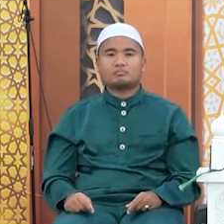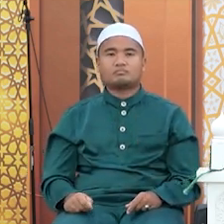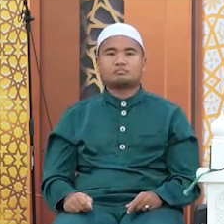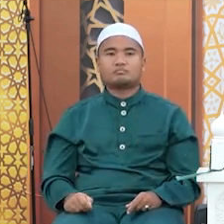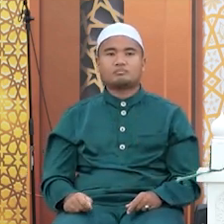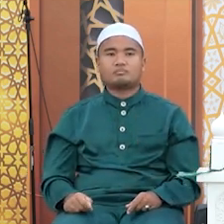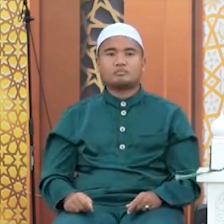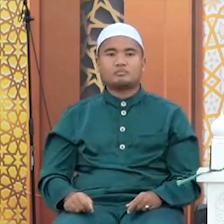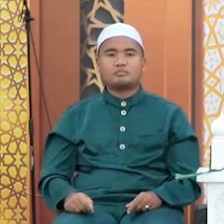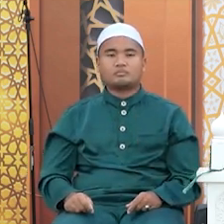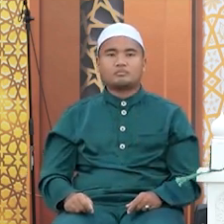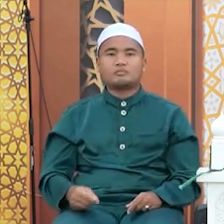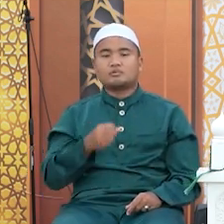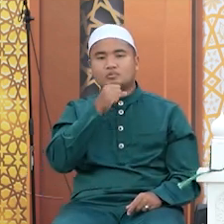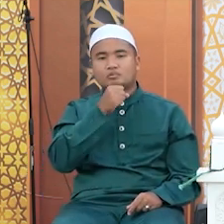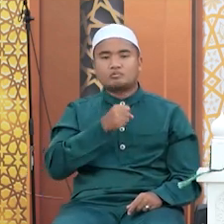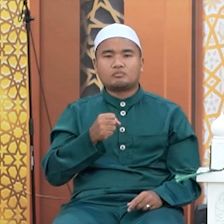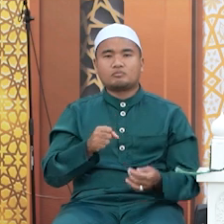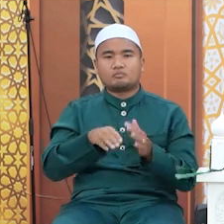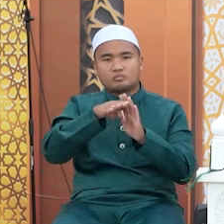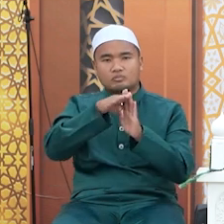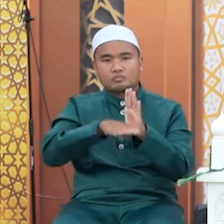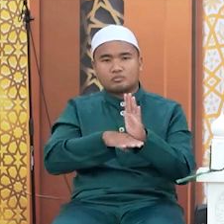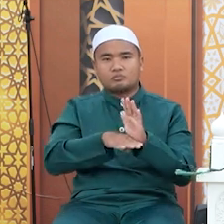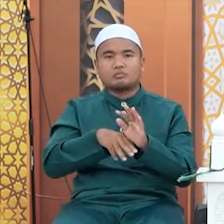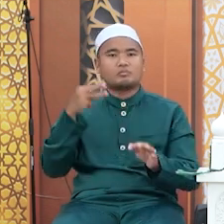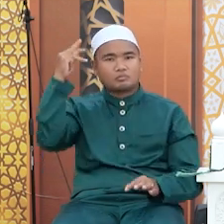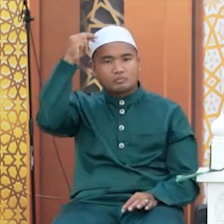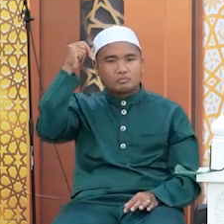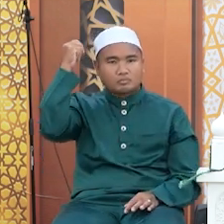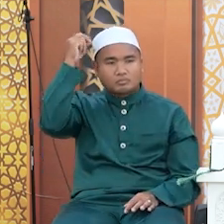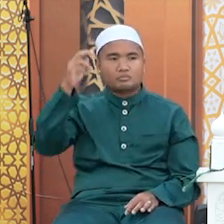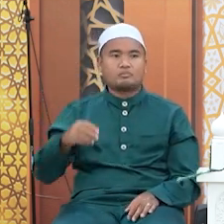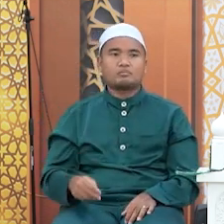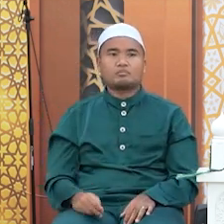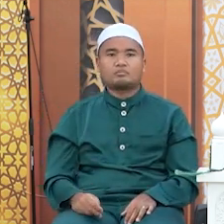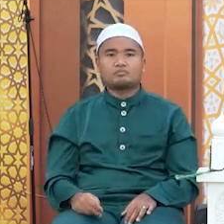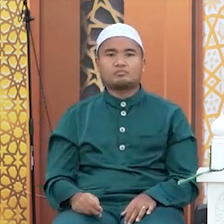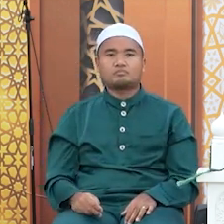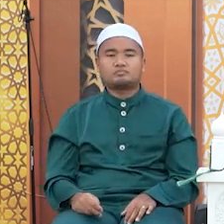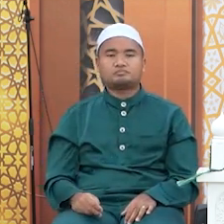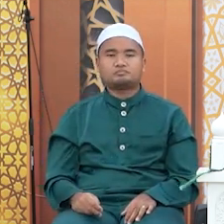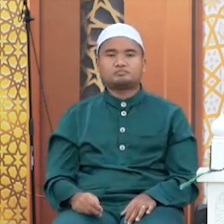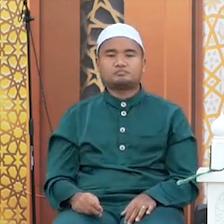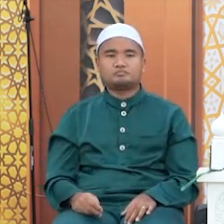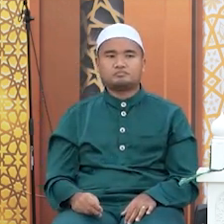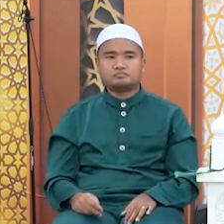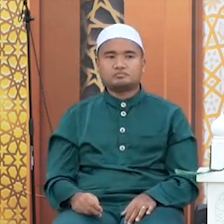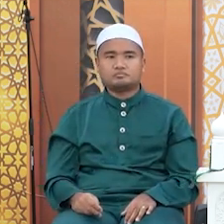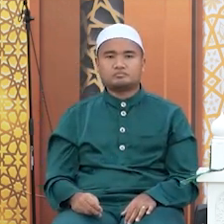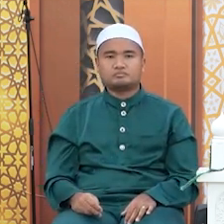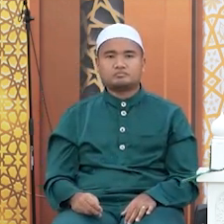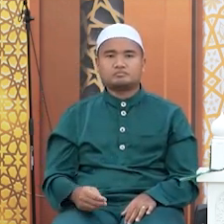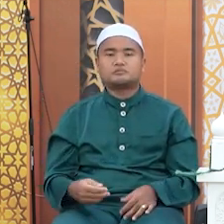30-an. Dan bila Nabi tua, dia meninggal pun umur muda, dalam 40, dekat-dekat 40, 38,